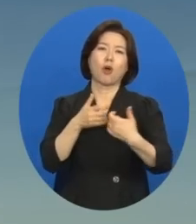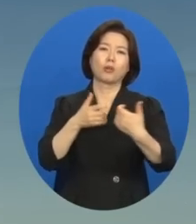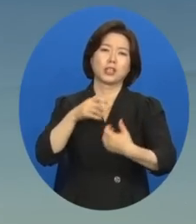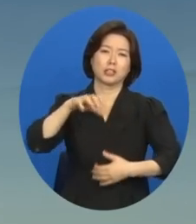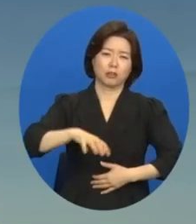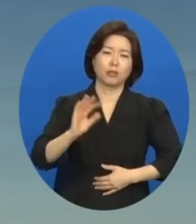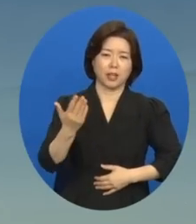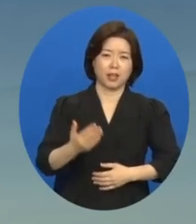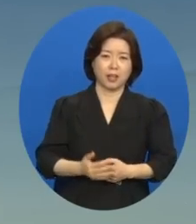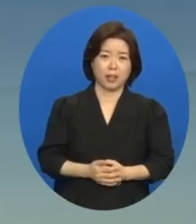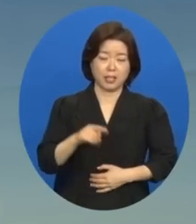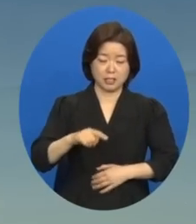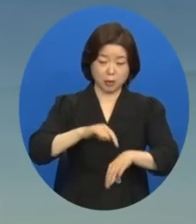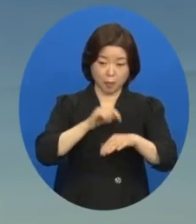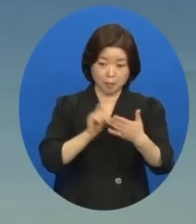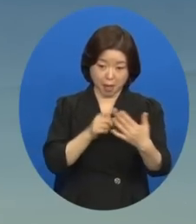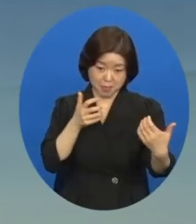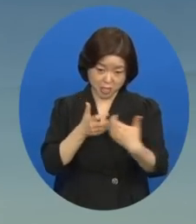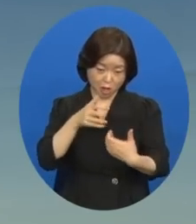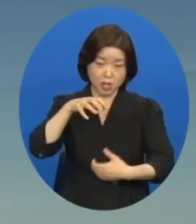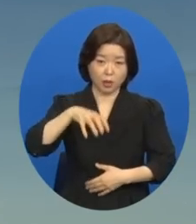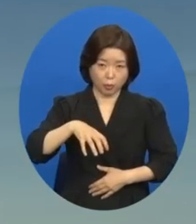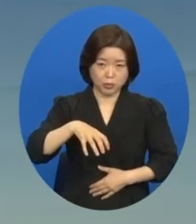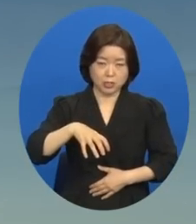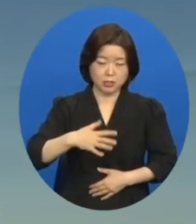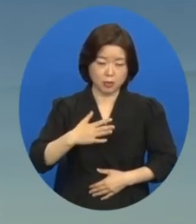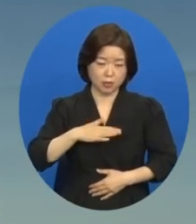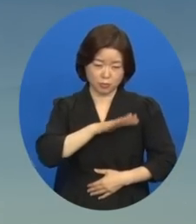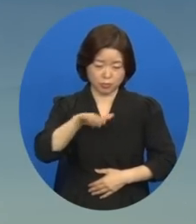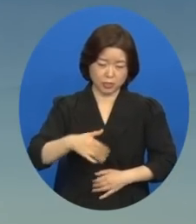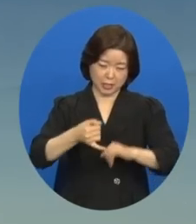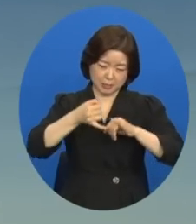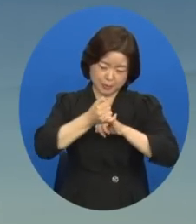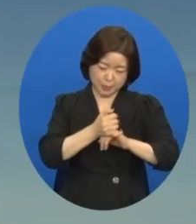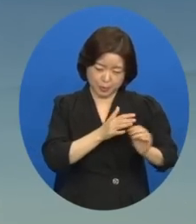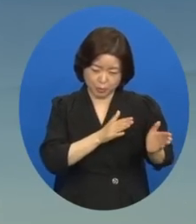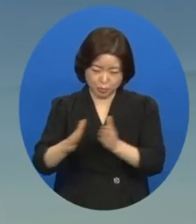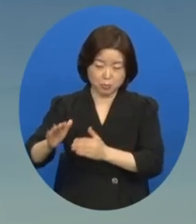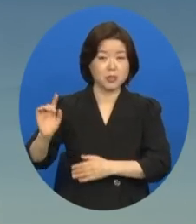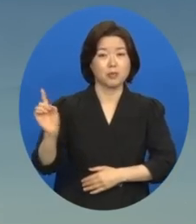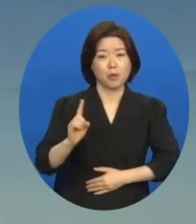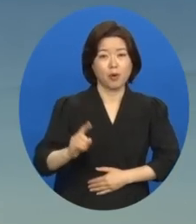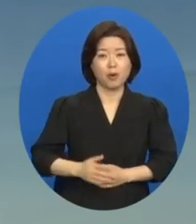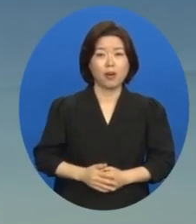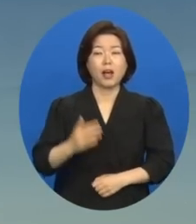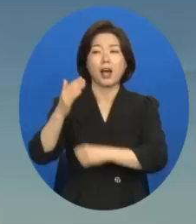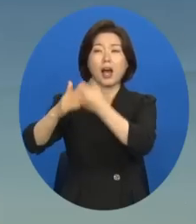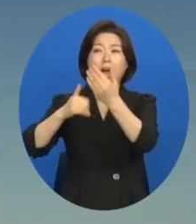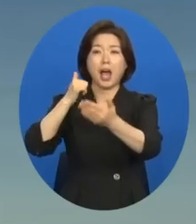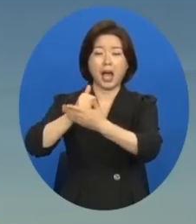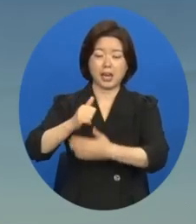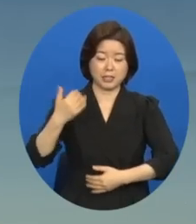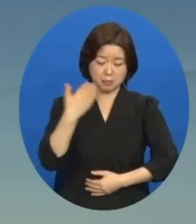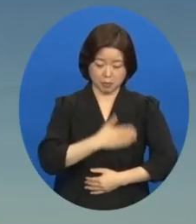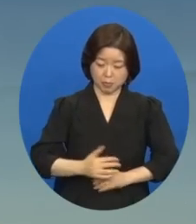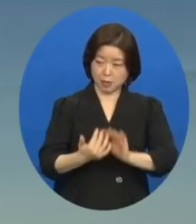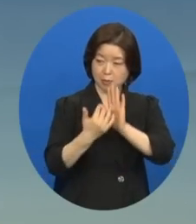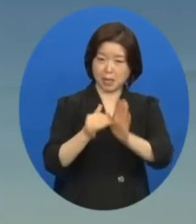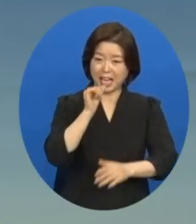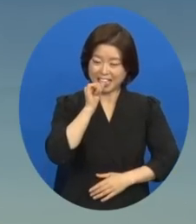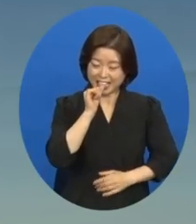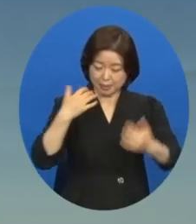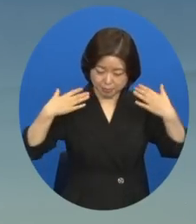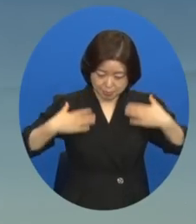이런 마음의 전쟁터에서 우리가 반드시 준비해야 하는 것이 있는데, 그것이 하나님의 전신갑주다라는